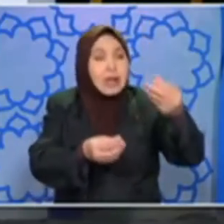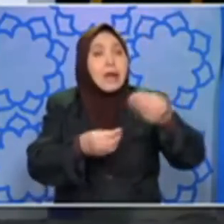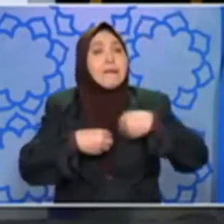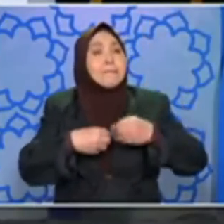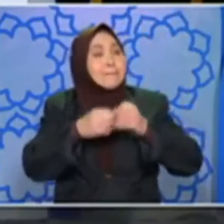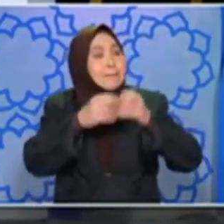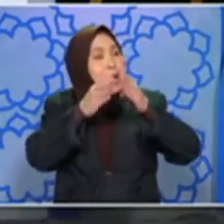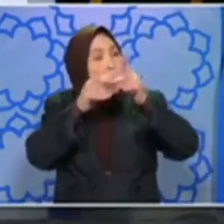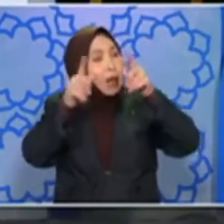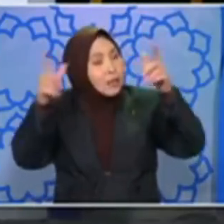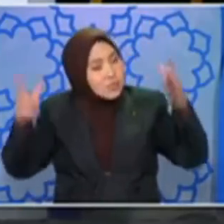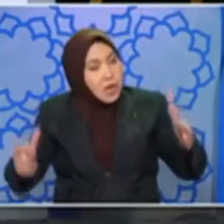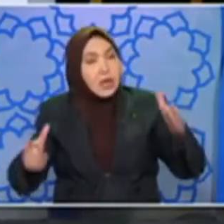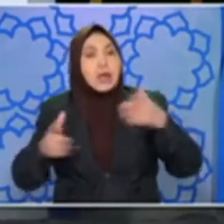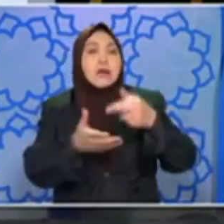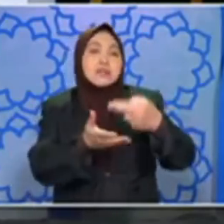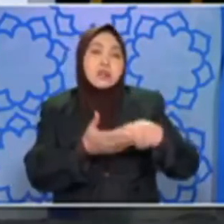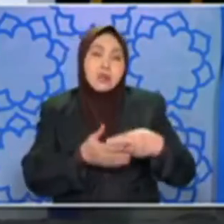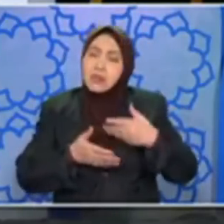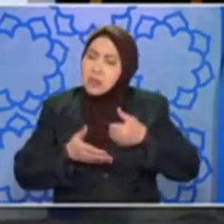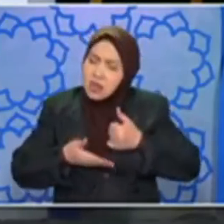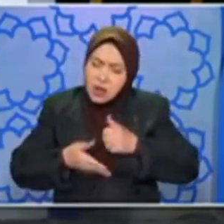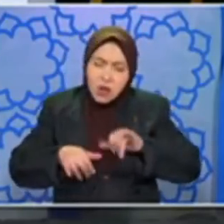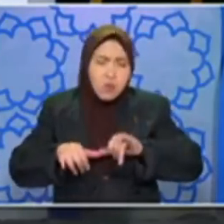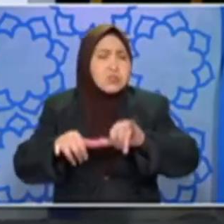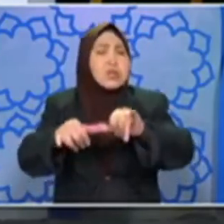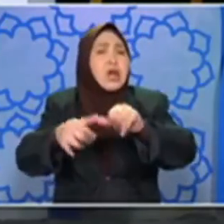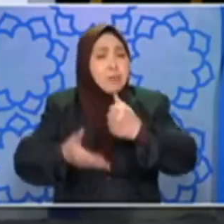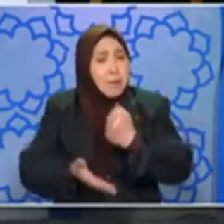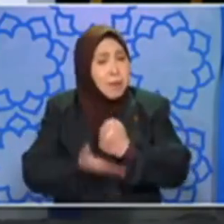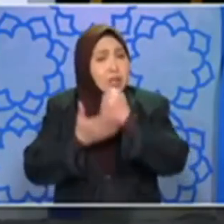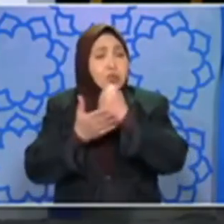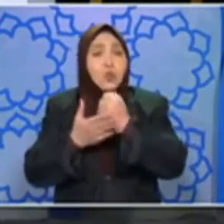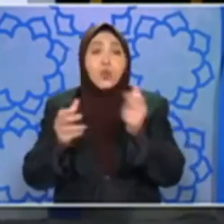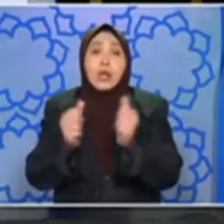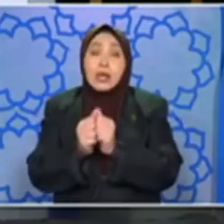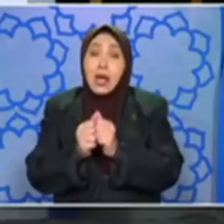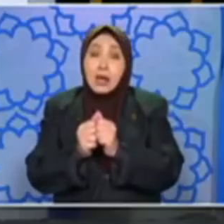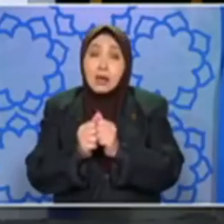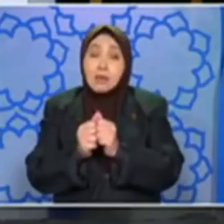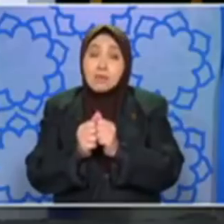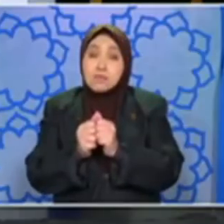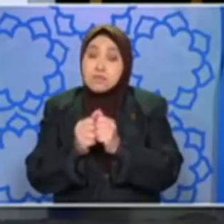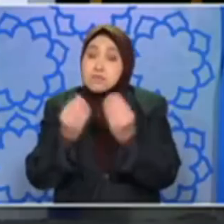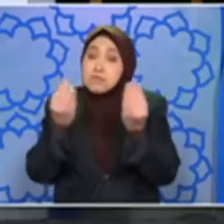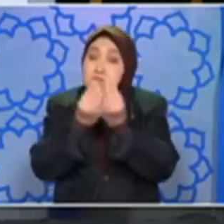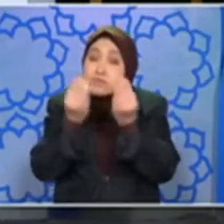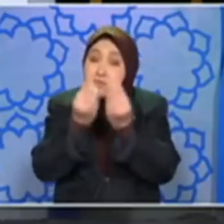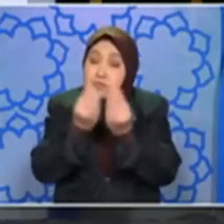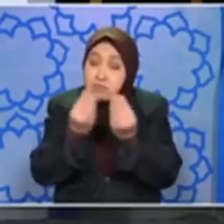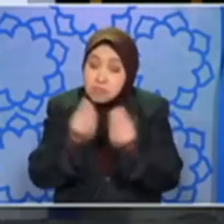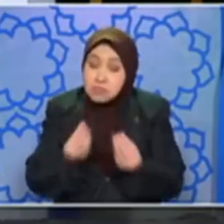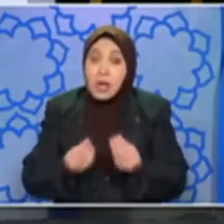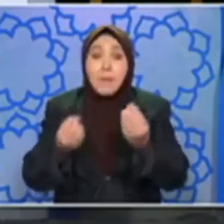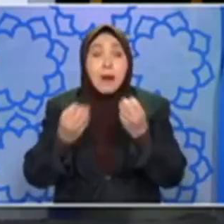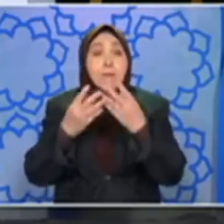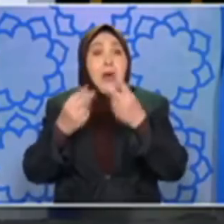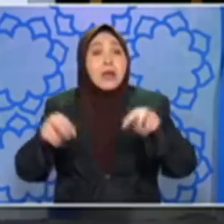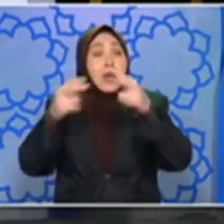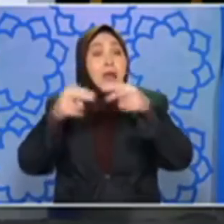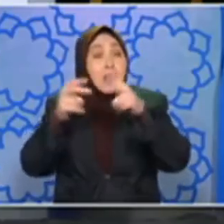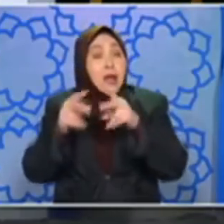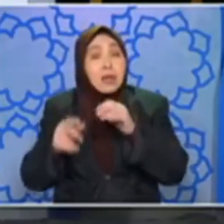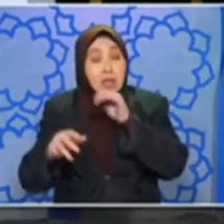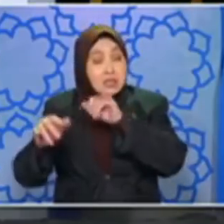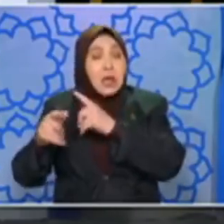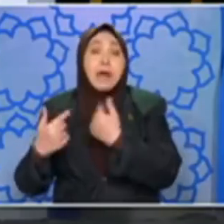Jadi teruskan tuan-tuan untuk membantu dengan berkadaran mengikut panduan yang ada, dan tak samalah, ya, tak sama ada